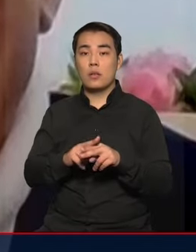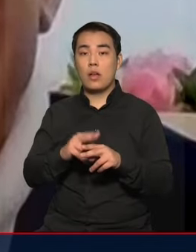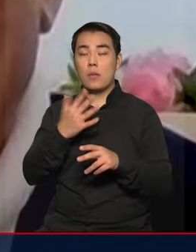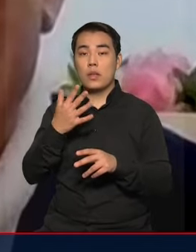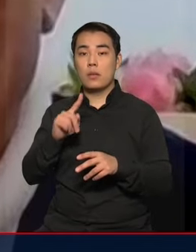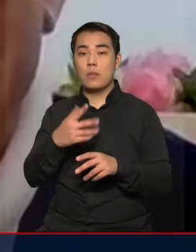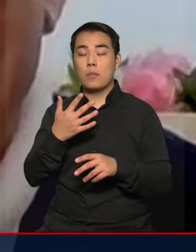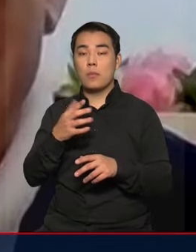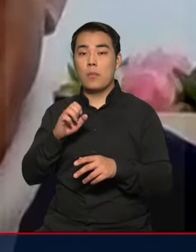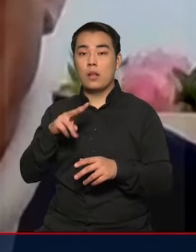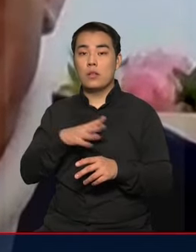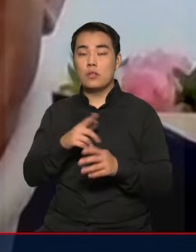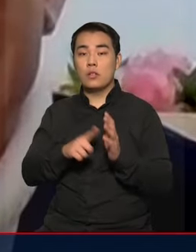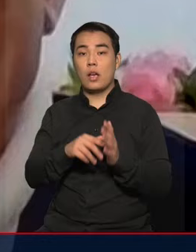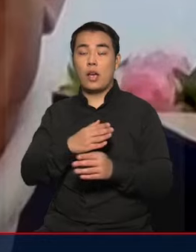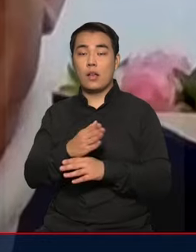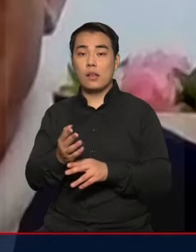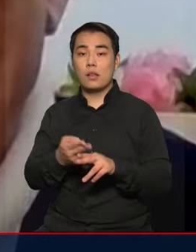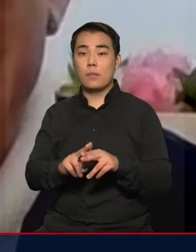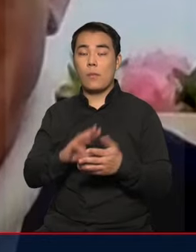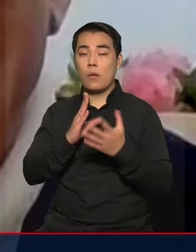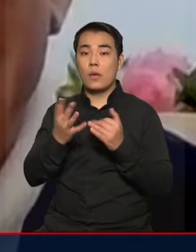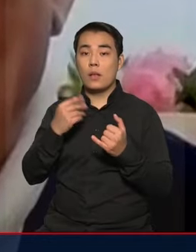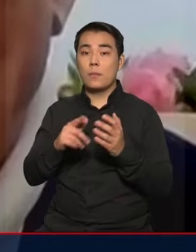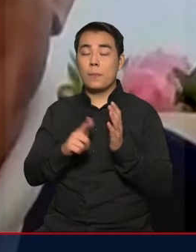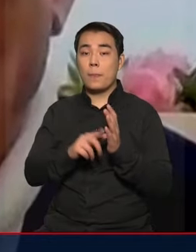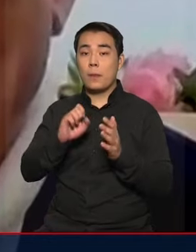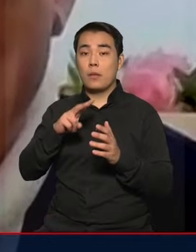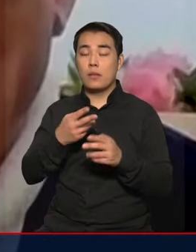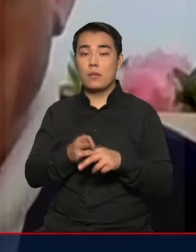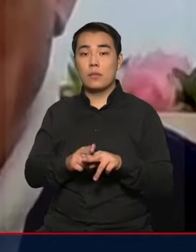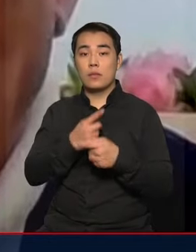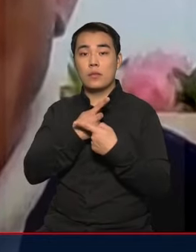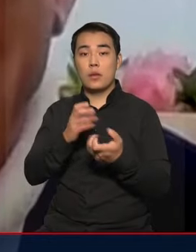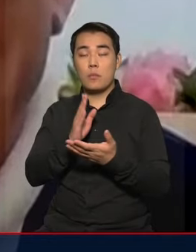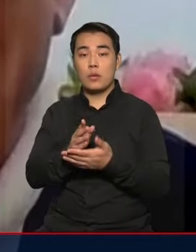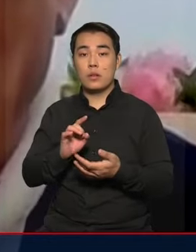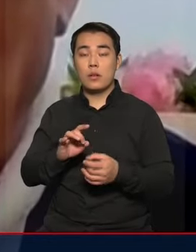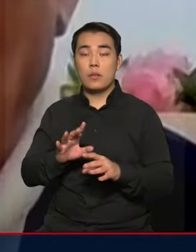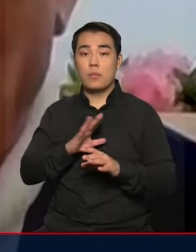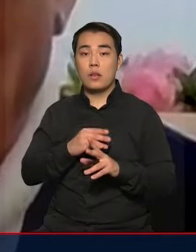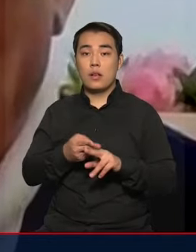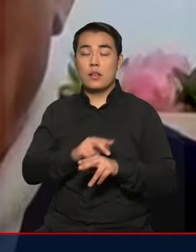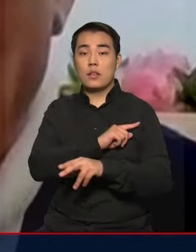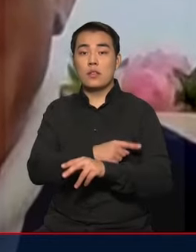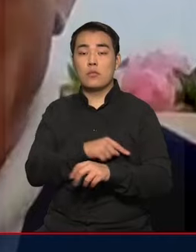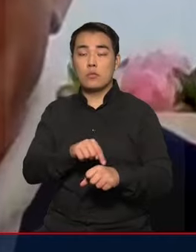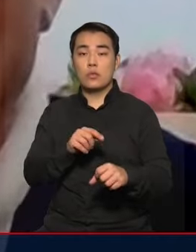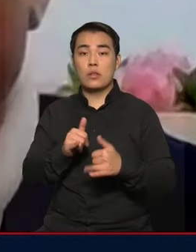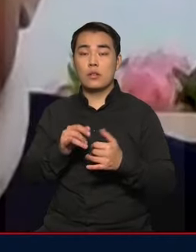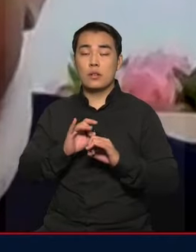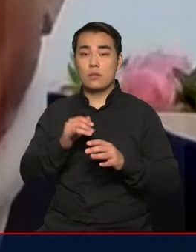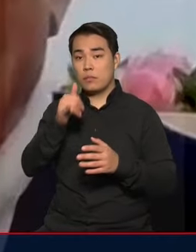өзіңіз айтқандай 7-ден астам балдық жер сілкінісі кезінде ғана дабылға ағатын көрінеді. Соның сезімталдығын күшейтуге болмай ма? Жалпы